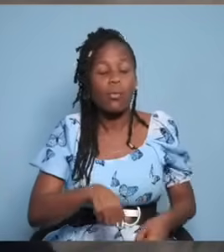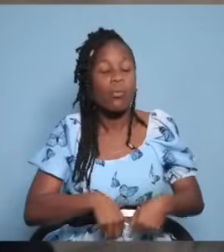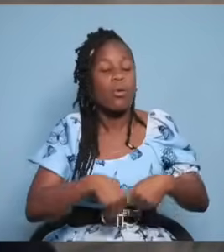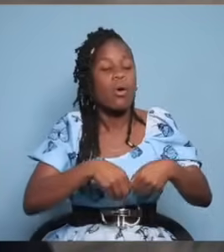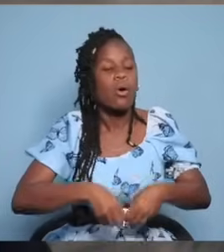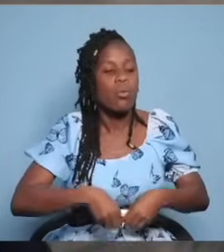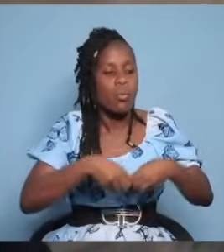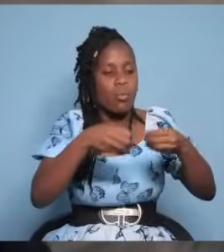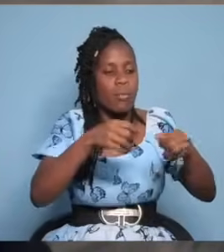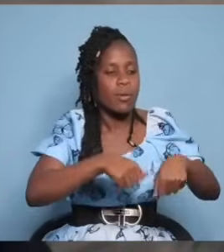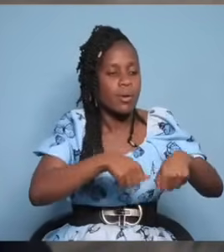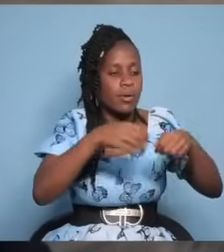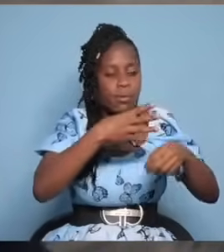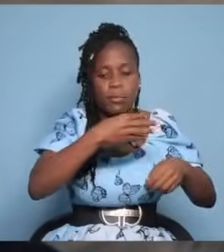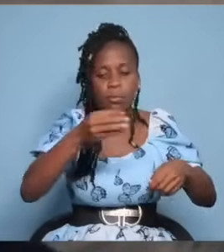waliomsapoti